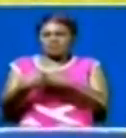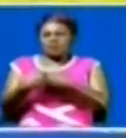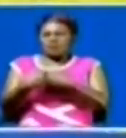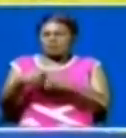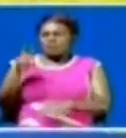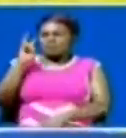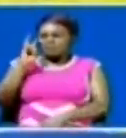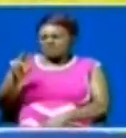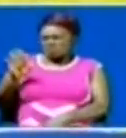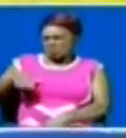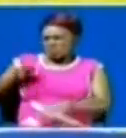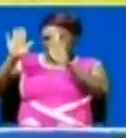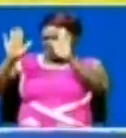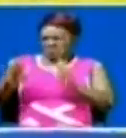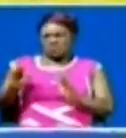naona